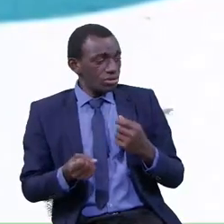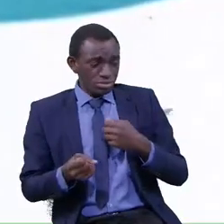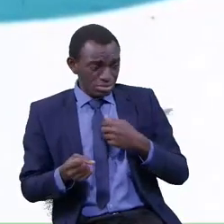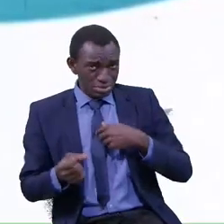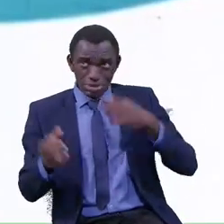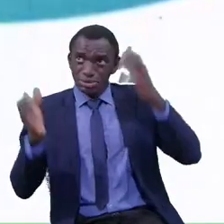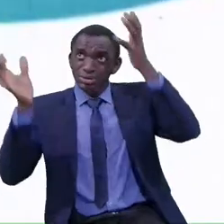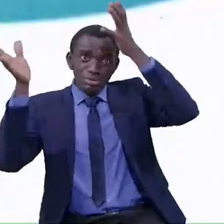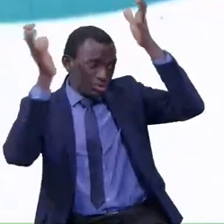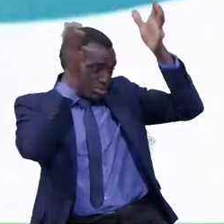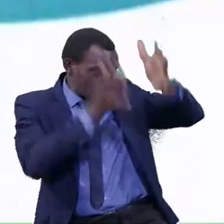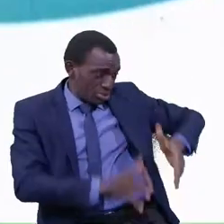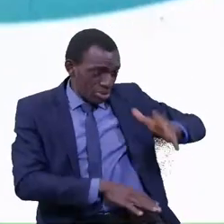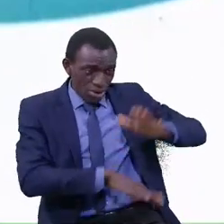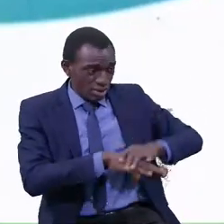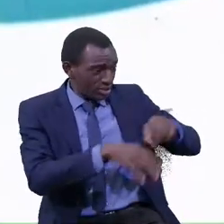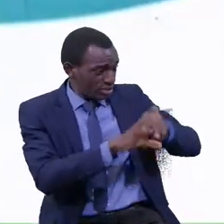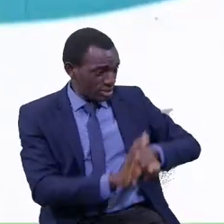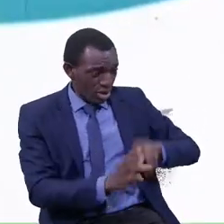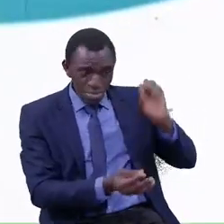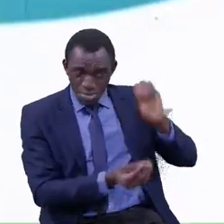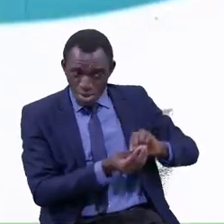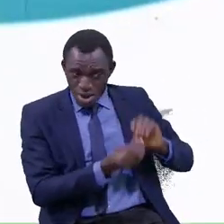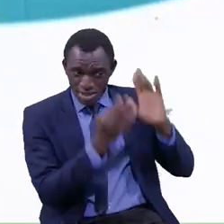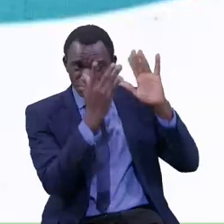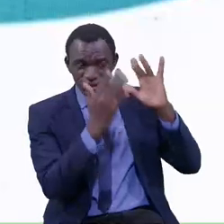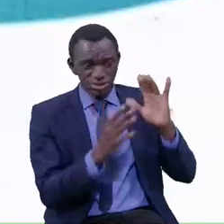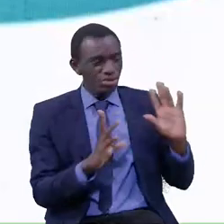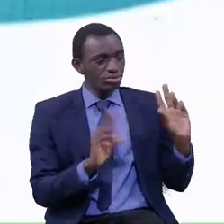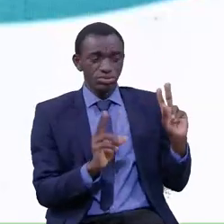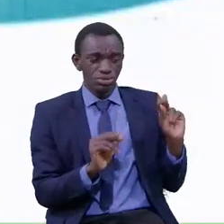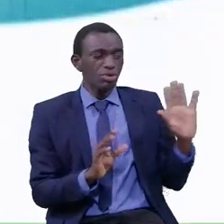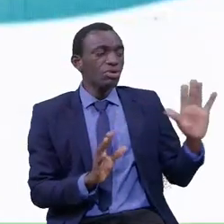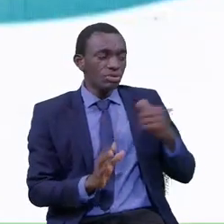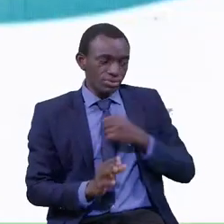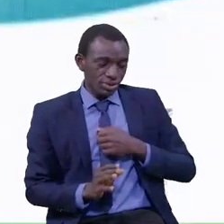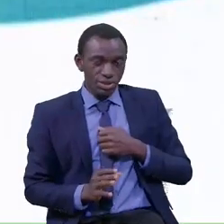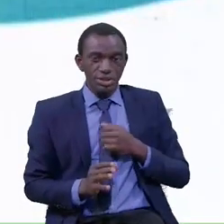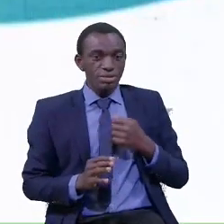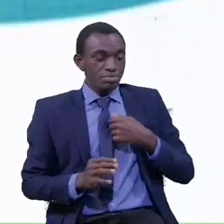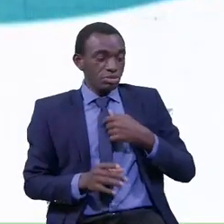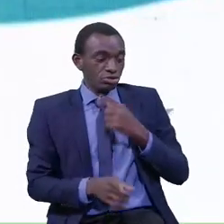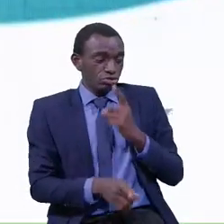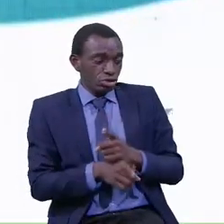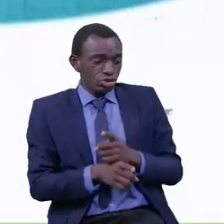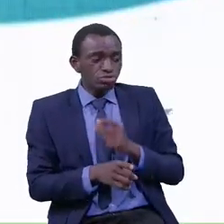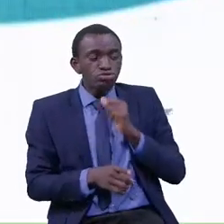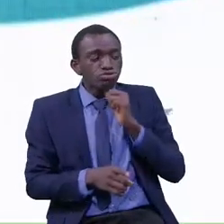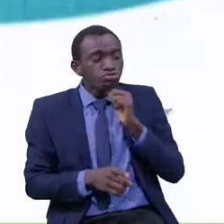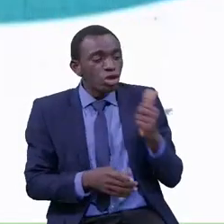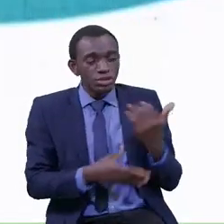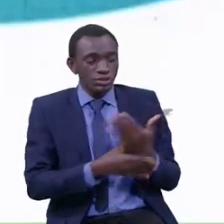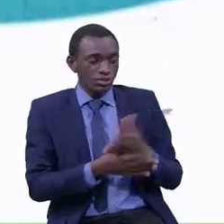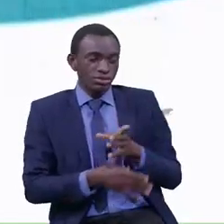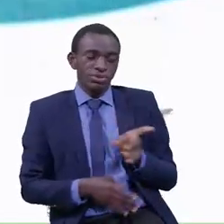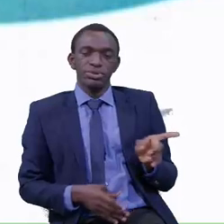Est-ce que je vais encore espérer beaucoup plus? Je vais encore prendre ton offre et mettre mon fardeau par terre sur un